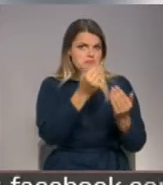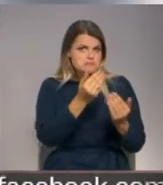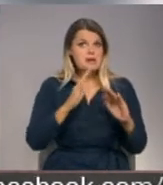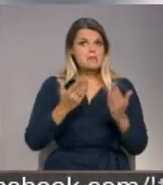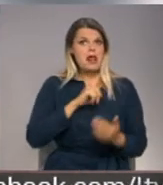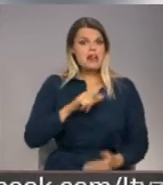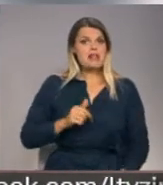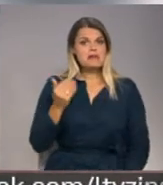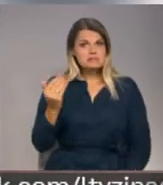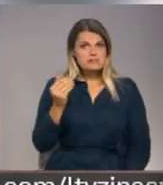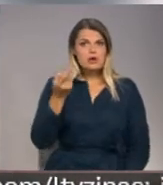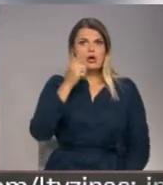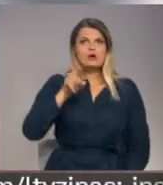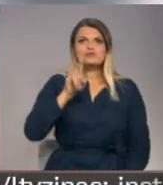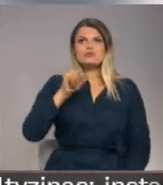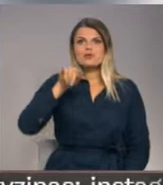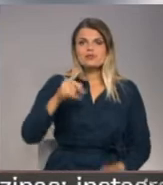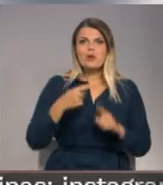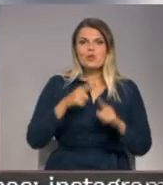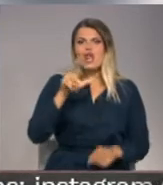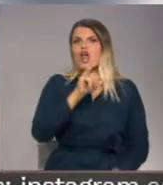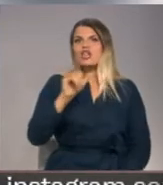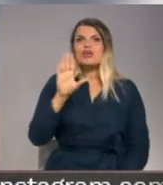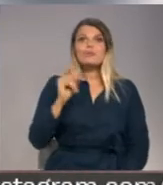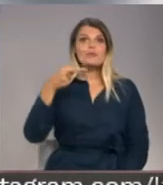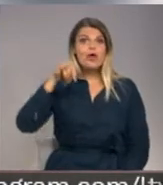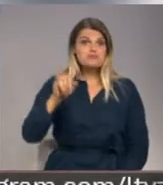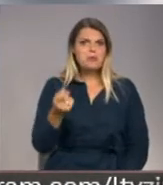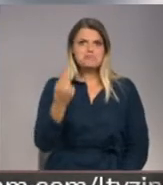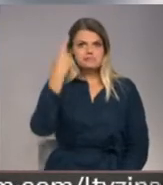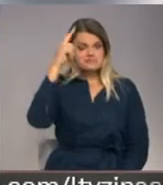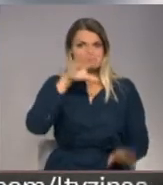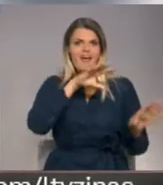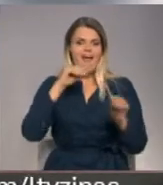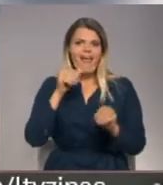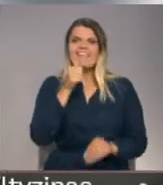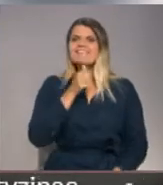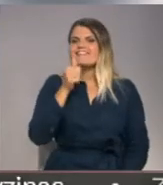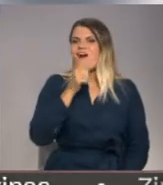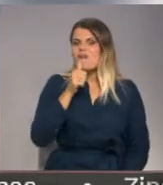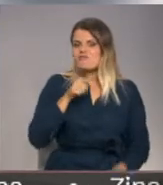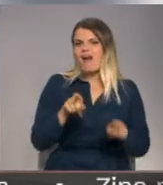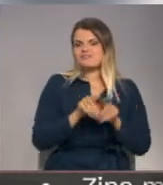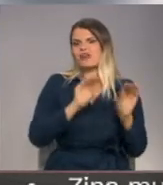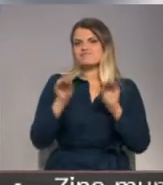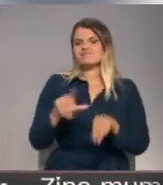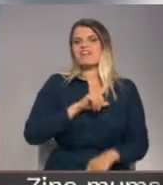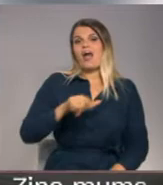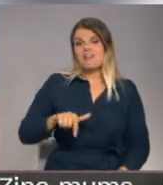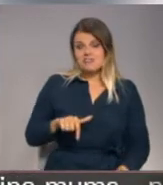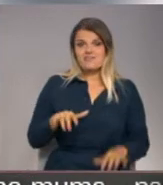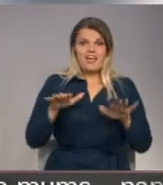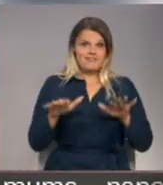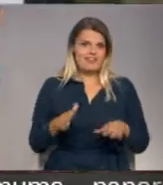dienas kafejnīcām nolūkot pie sadarbības partneriem Igaunijā. Un Mājas kafejnīcās Suitos pabija Skrundas